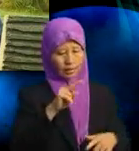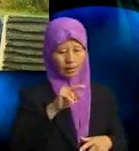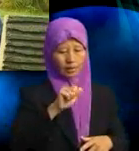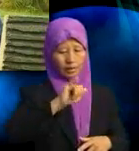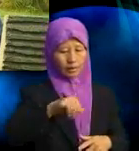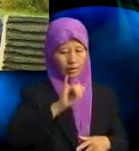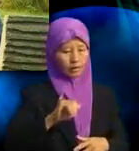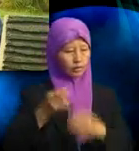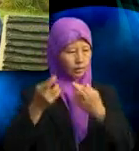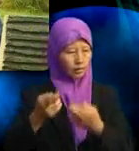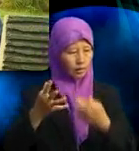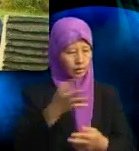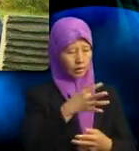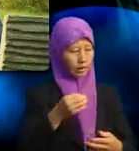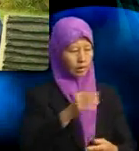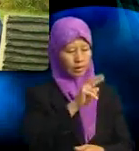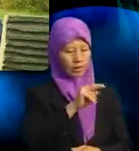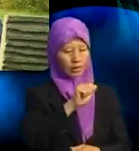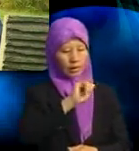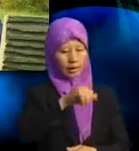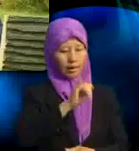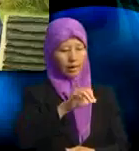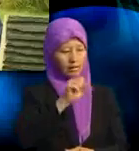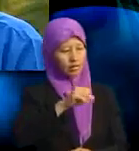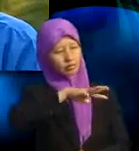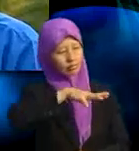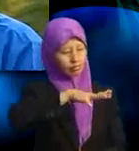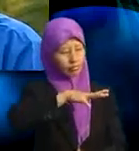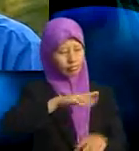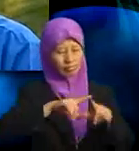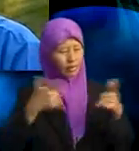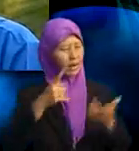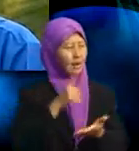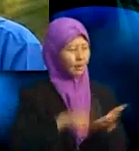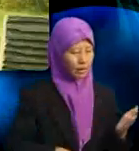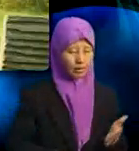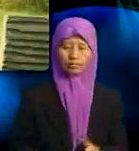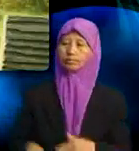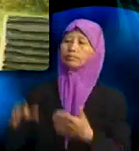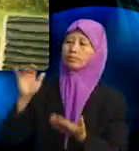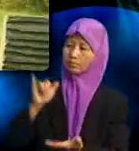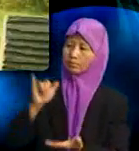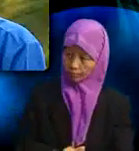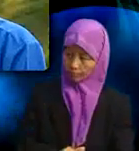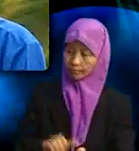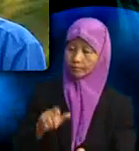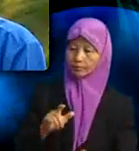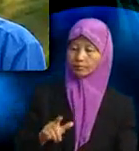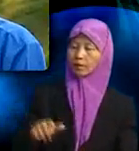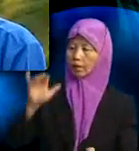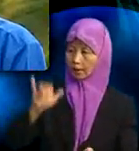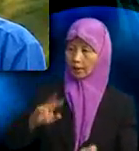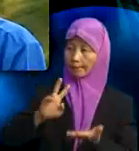Apa bezanya najis ringan dan najis sedana? Begini, Oma, Intan dan